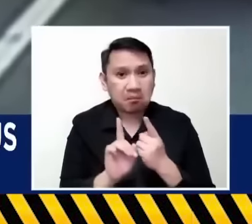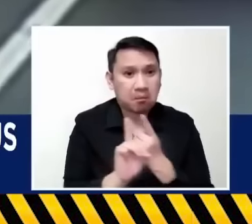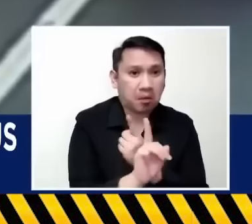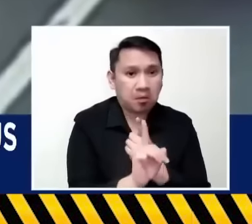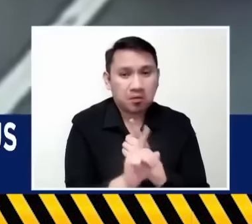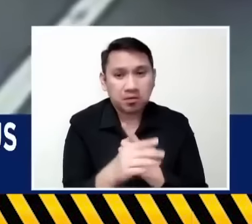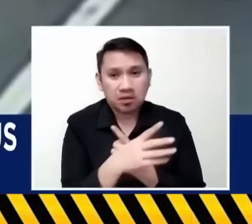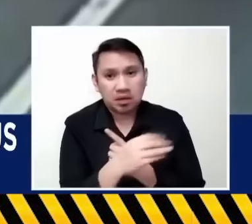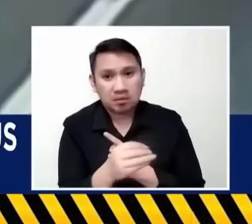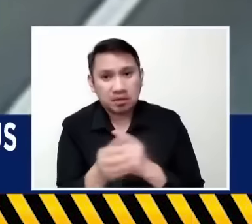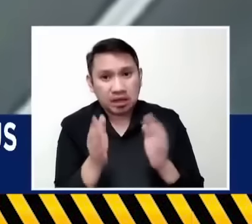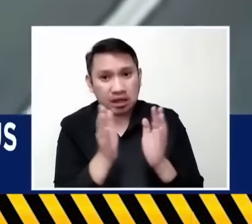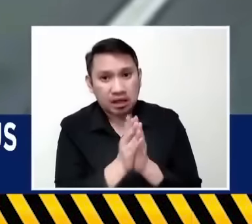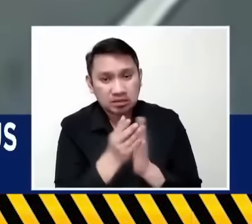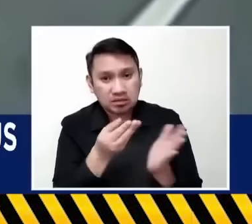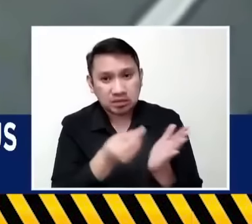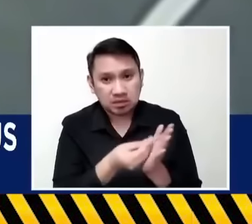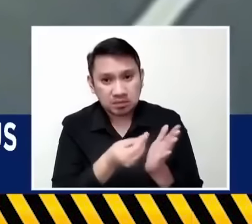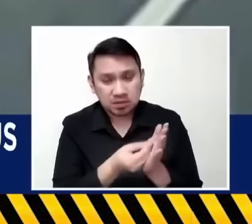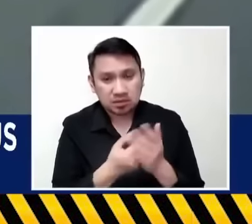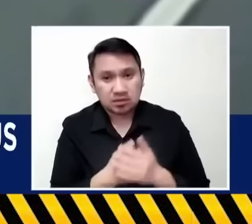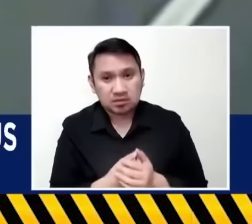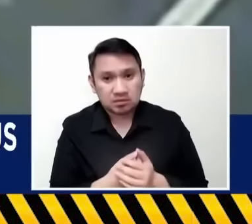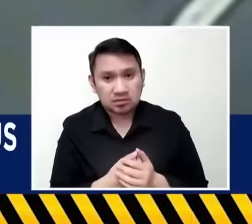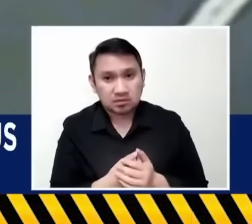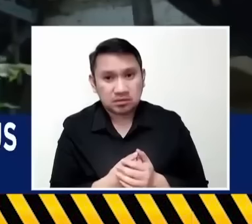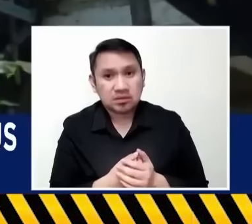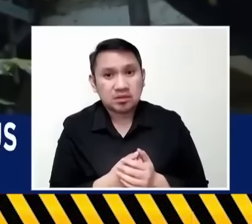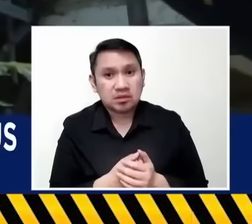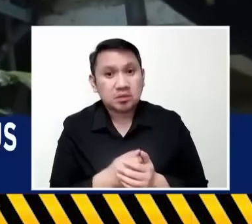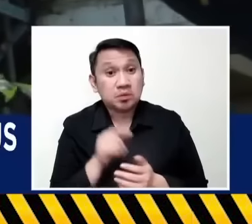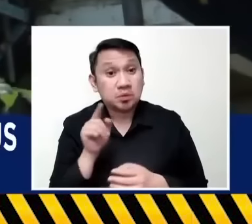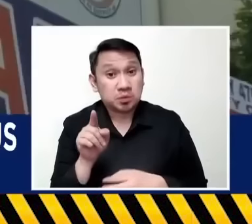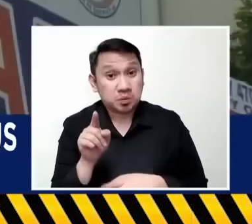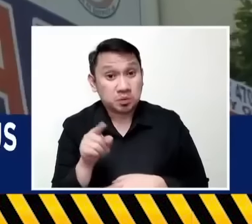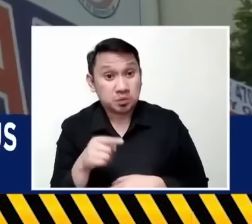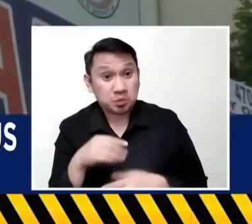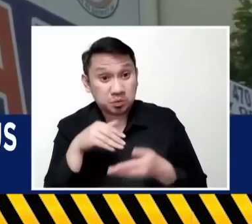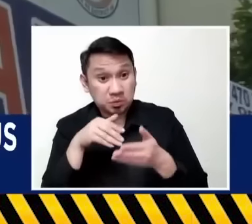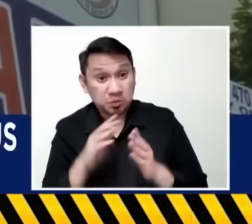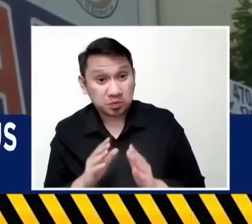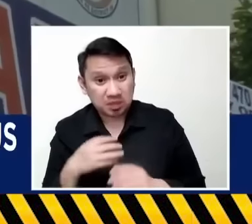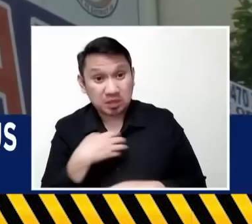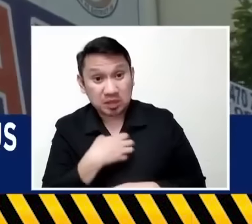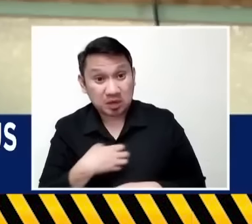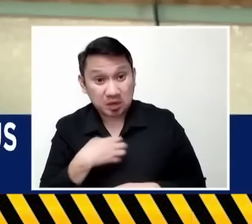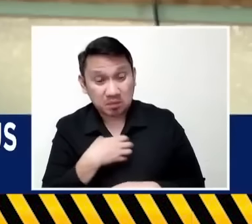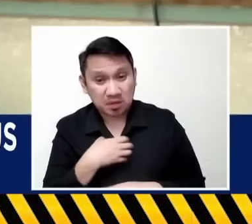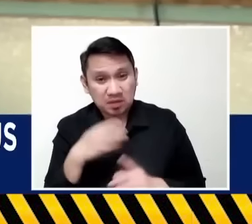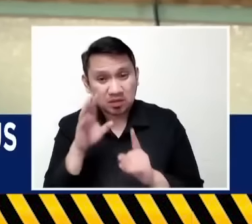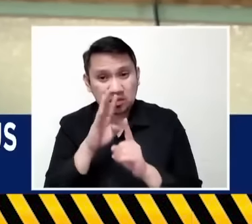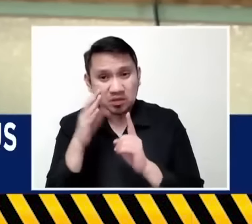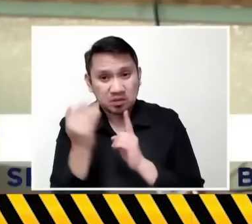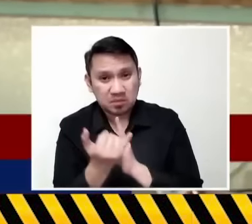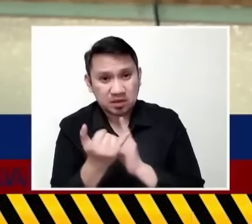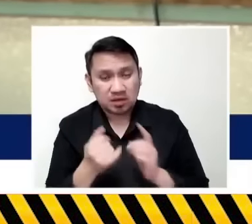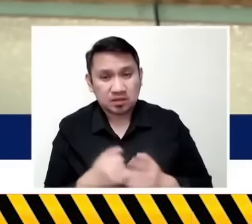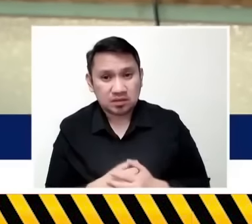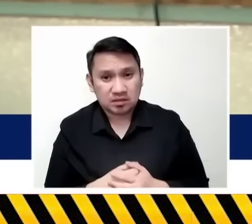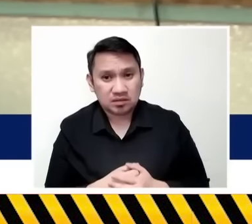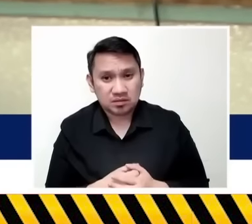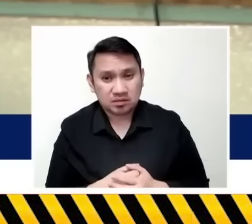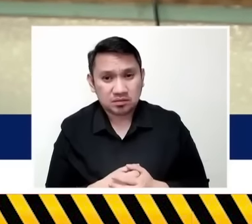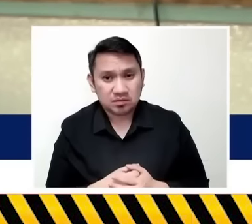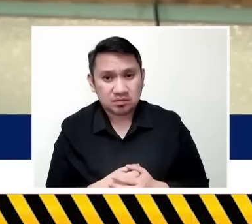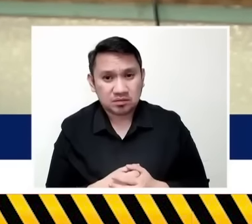saka hihingian ng pera. Matapos nito, agad na nagreklamo ang biktimang estudyante sa barangay. Pag nakalapos na po sa kanya ng kote